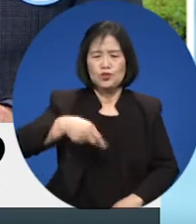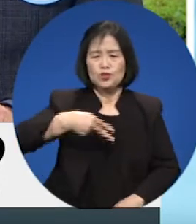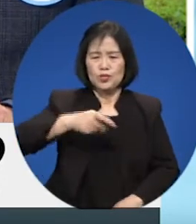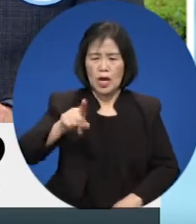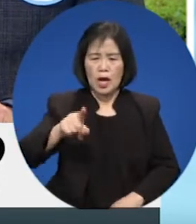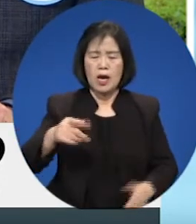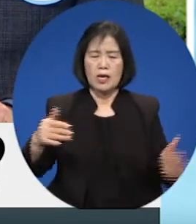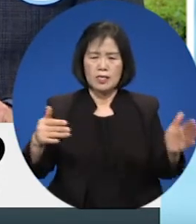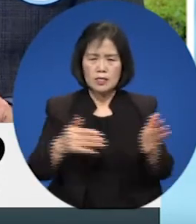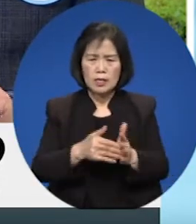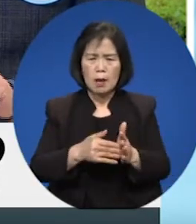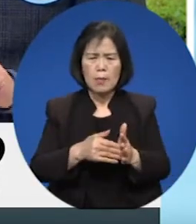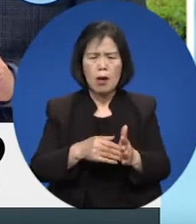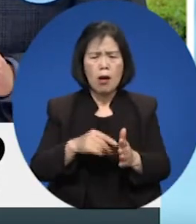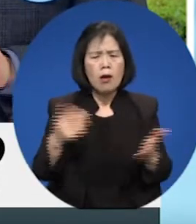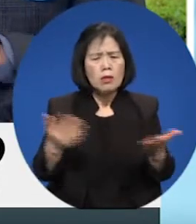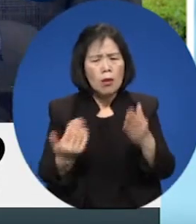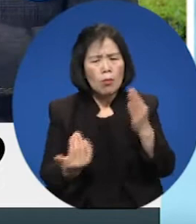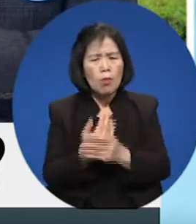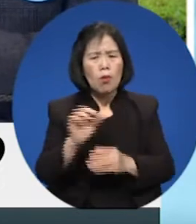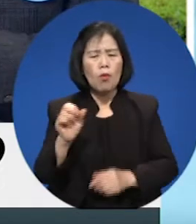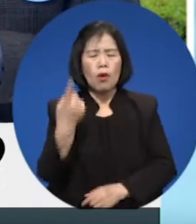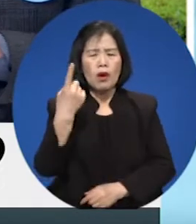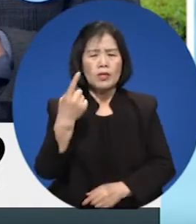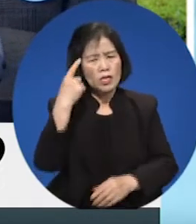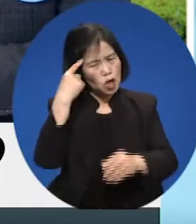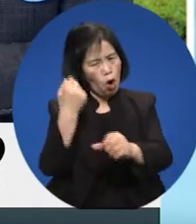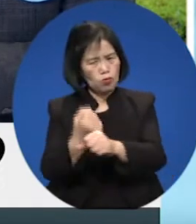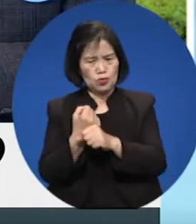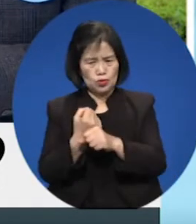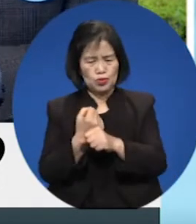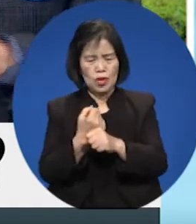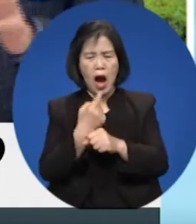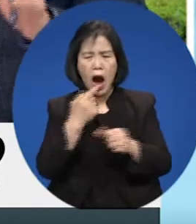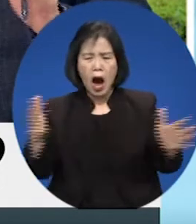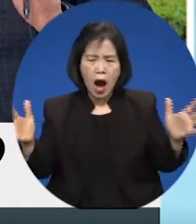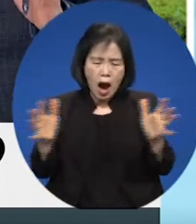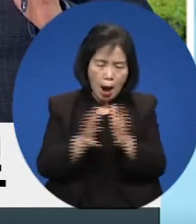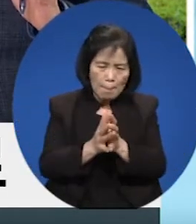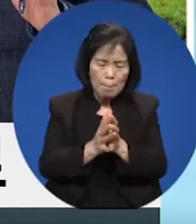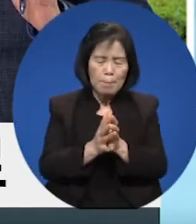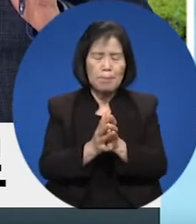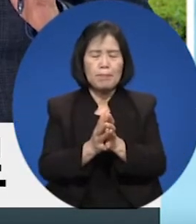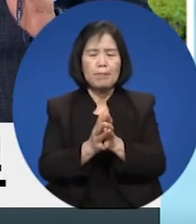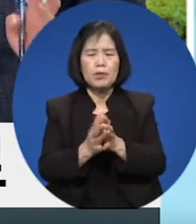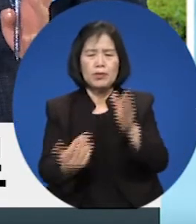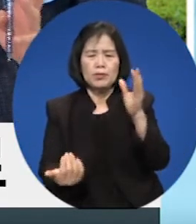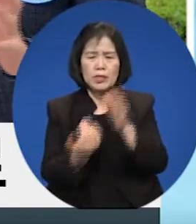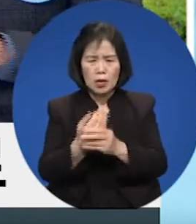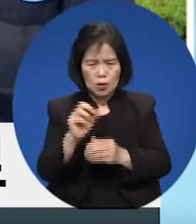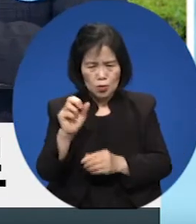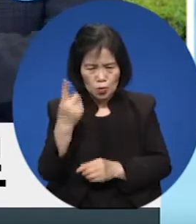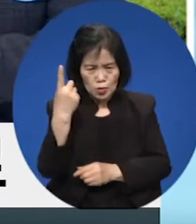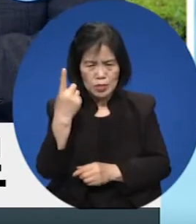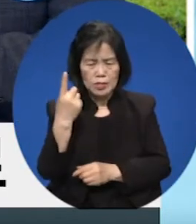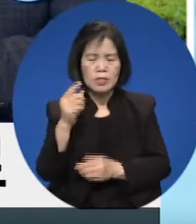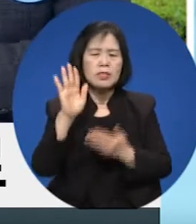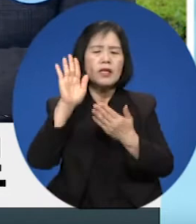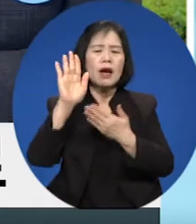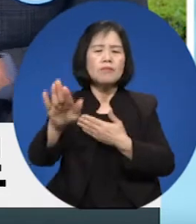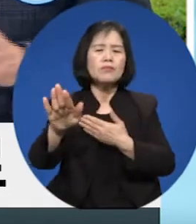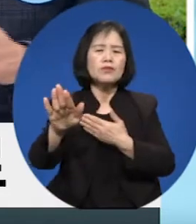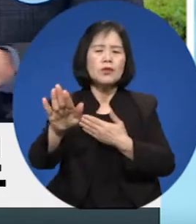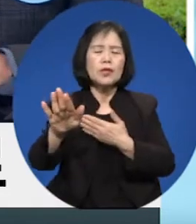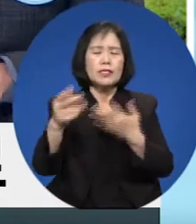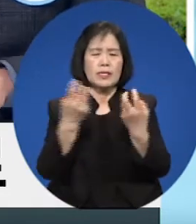왜 이렇게 됐는지 에 대한 연구 까지도 합쳐지고 어 사건이 일어난 원인과 그 다음에 앞으로의 이제